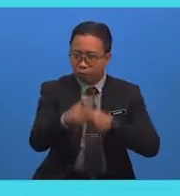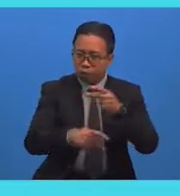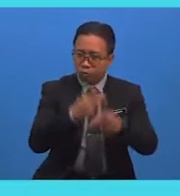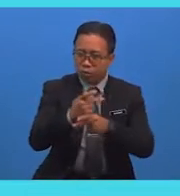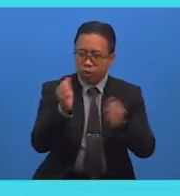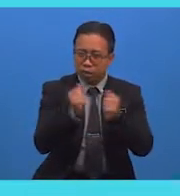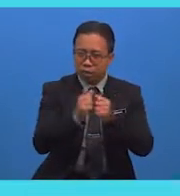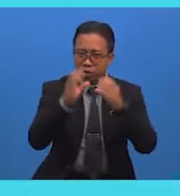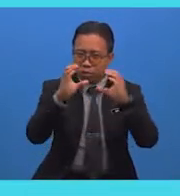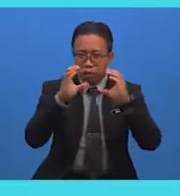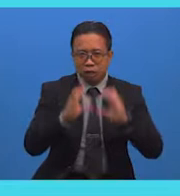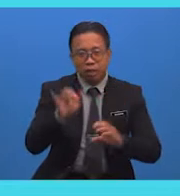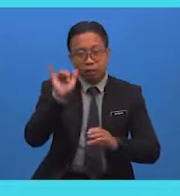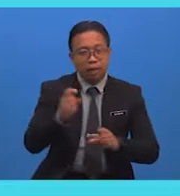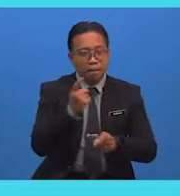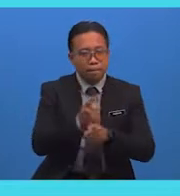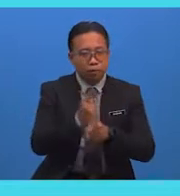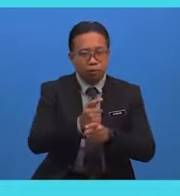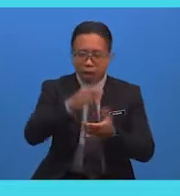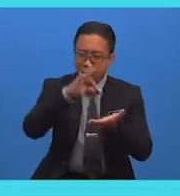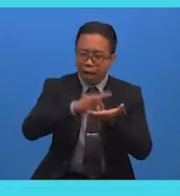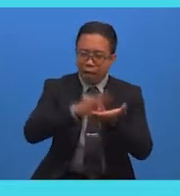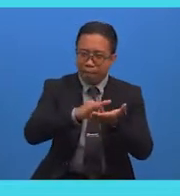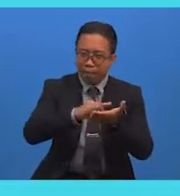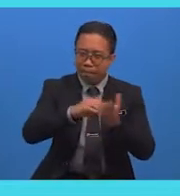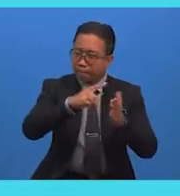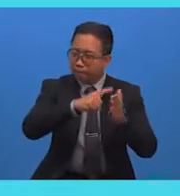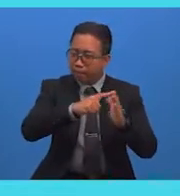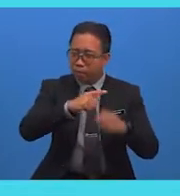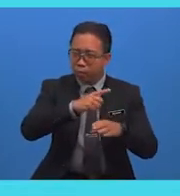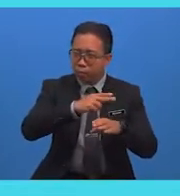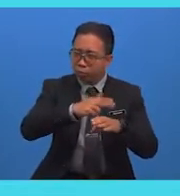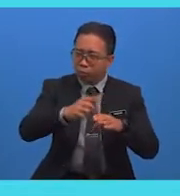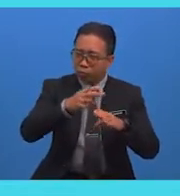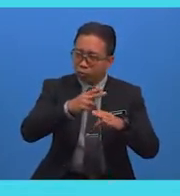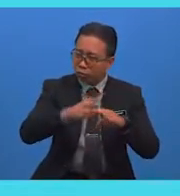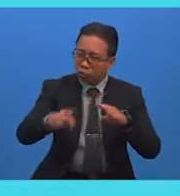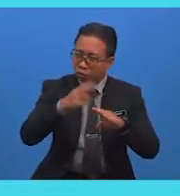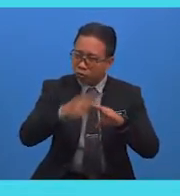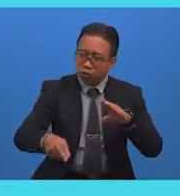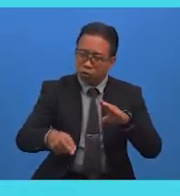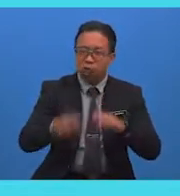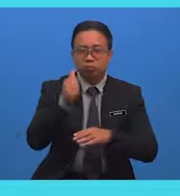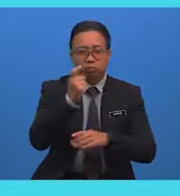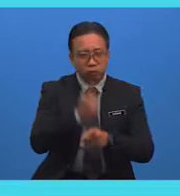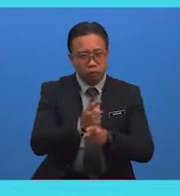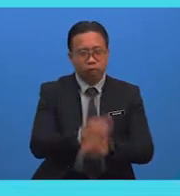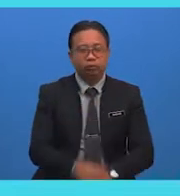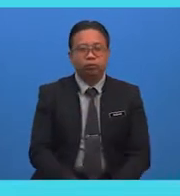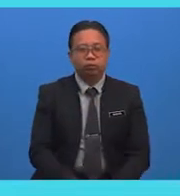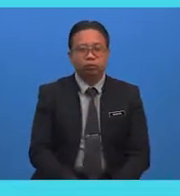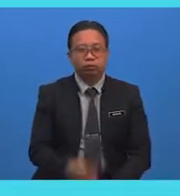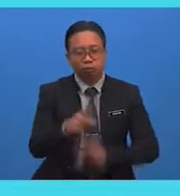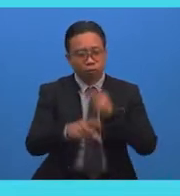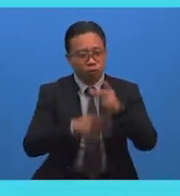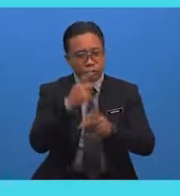yang betul seperti ayam yang disembelih mengikut hukum syarak. Begitu juga semasa proses memasak